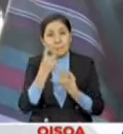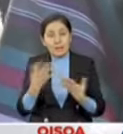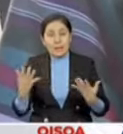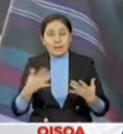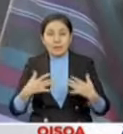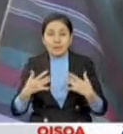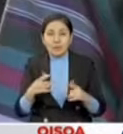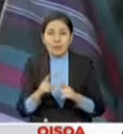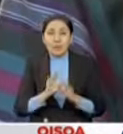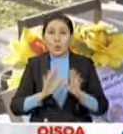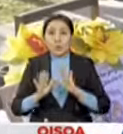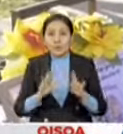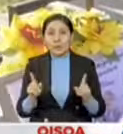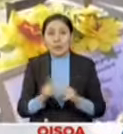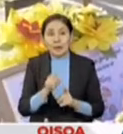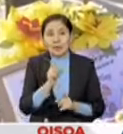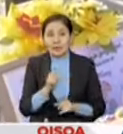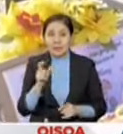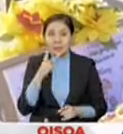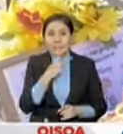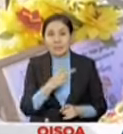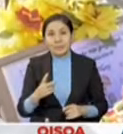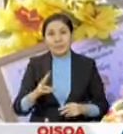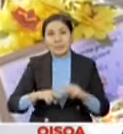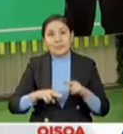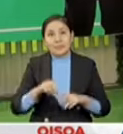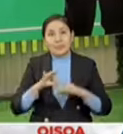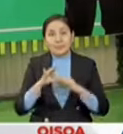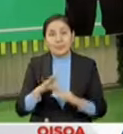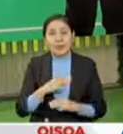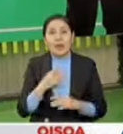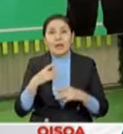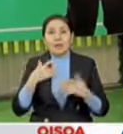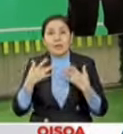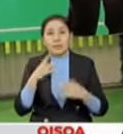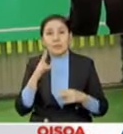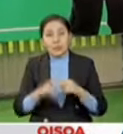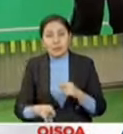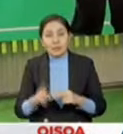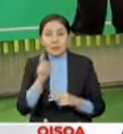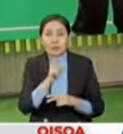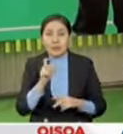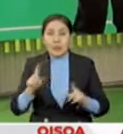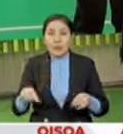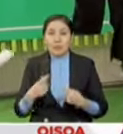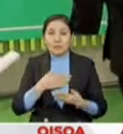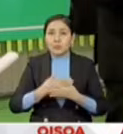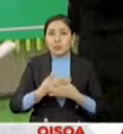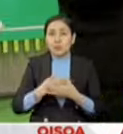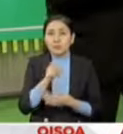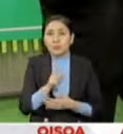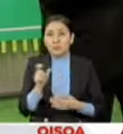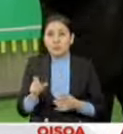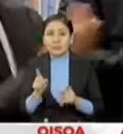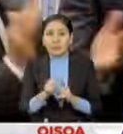tadbirlar, turli ko'rgazmalar yig'ilganlarga yanada ko'tarinkilik bag'ishladi. Tadbir yakunida mahallani obod qilishda jonbozlik ko'rsatgan